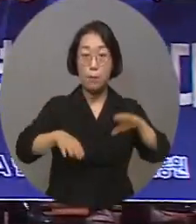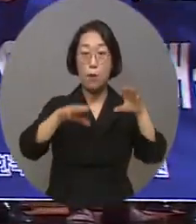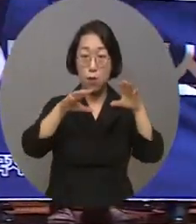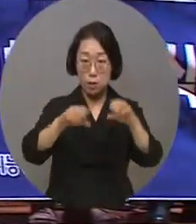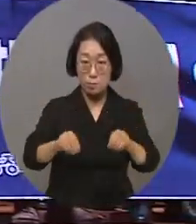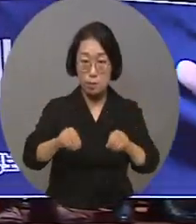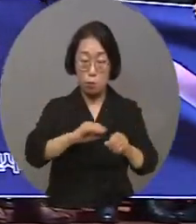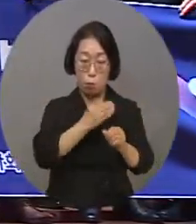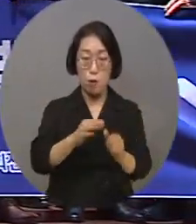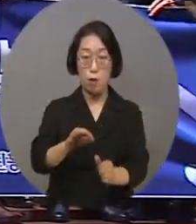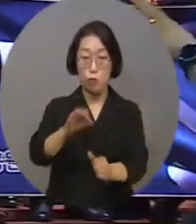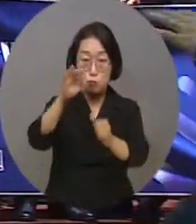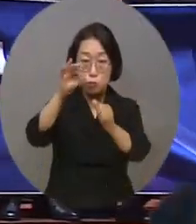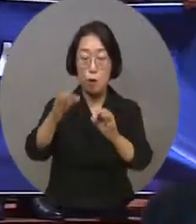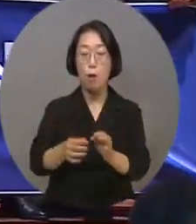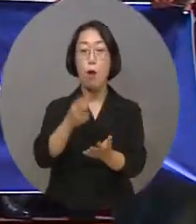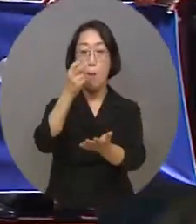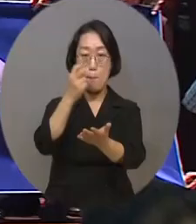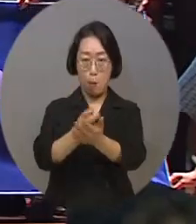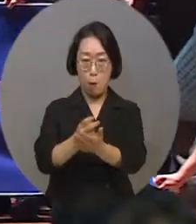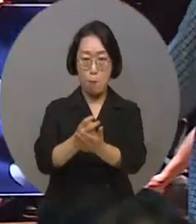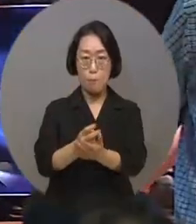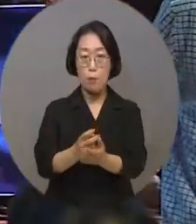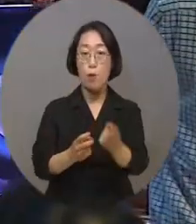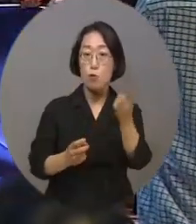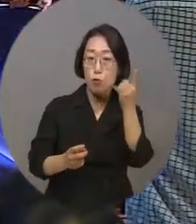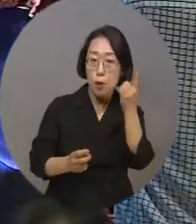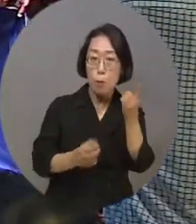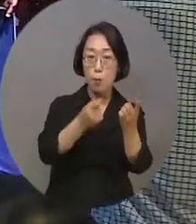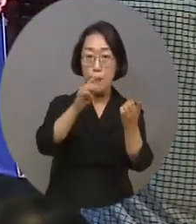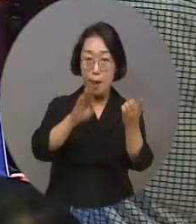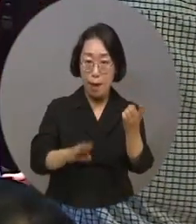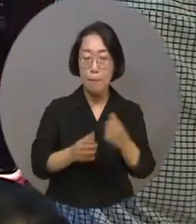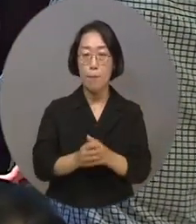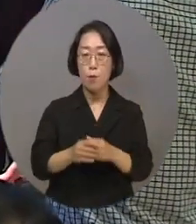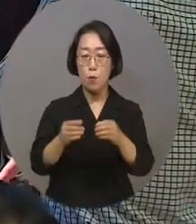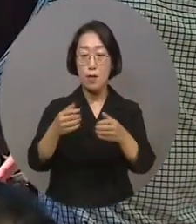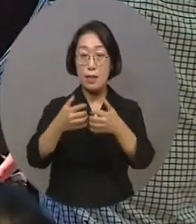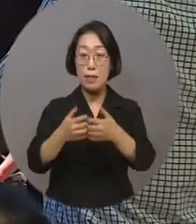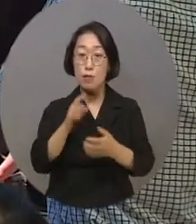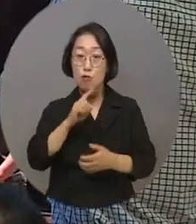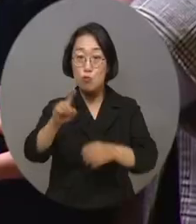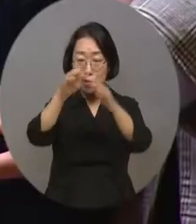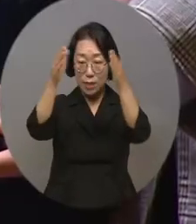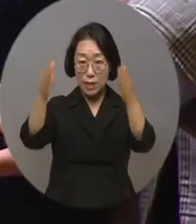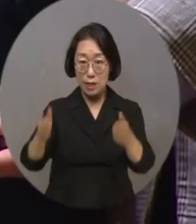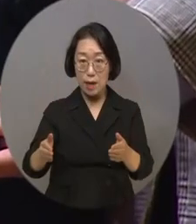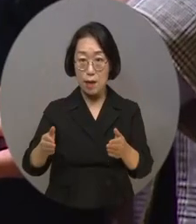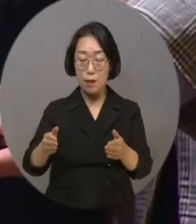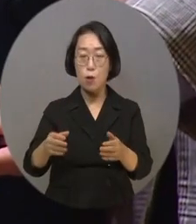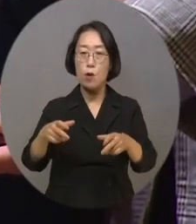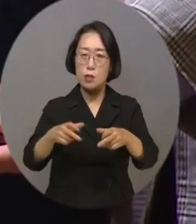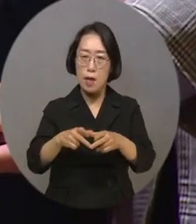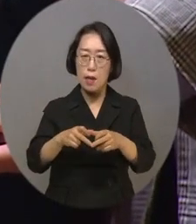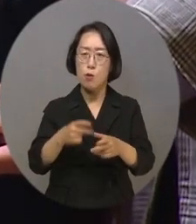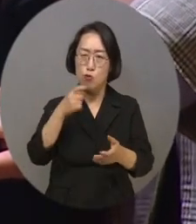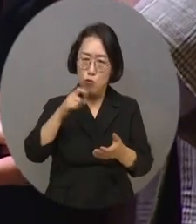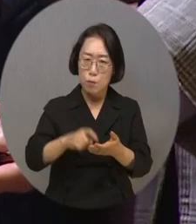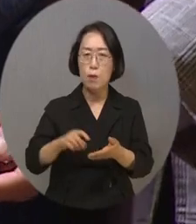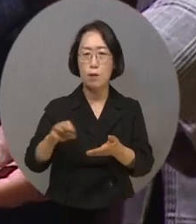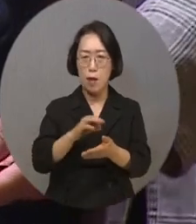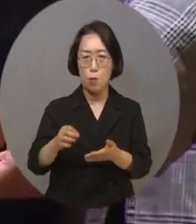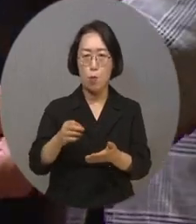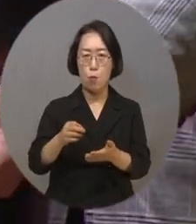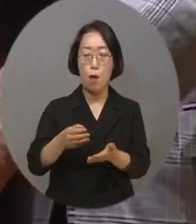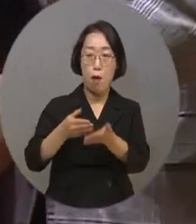등에 관한 법률이 개정돼 모바일 앱과 키오스크에 대한 장애인 접근을 보장하는 의무가 신설됐습니다. 이러한